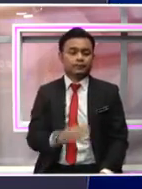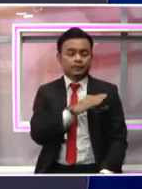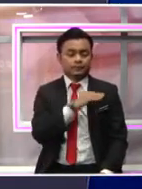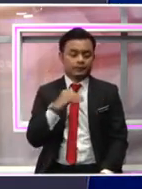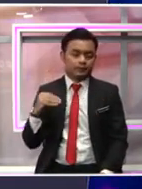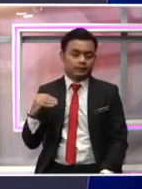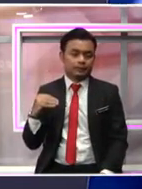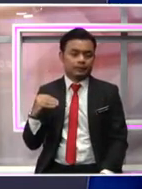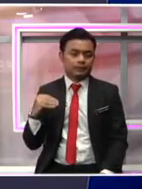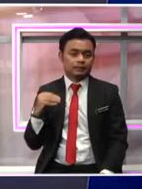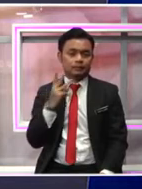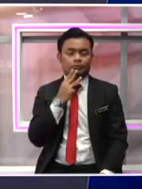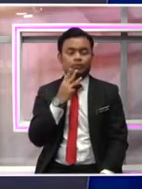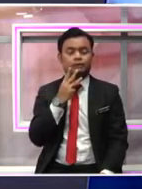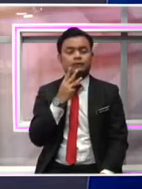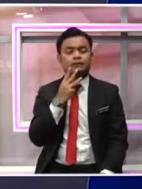adalah